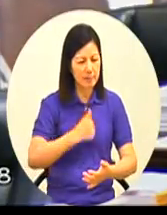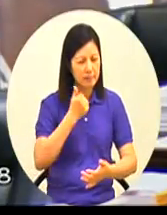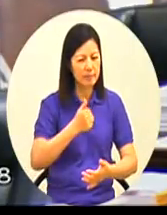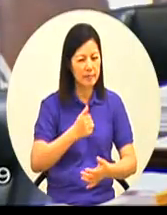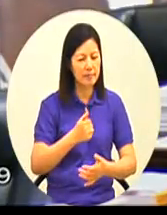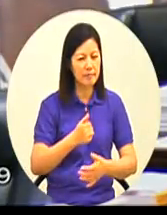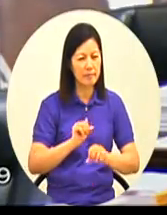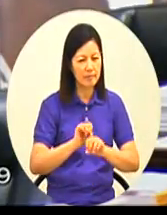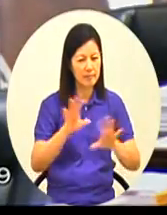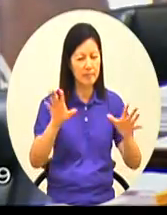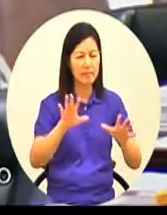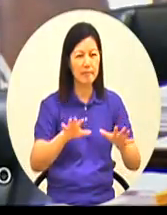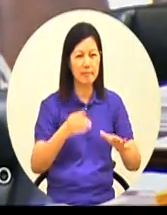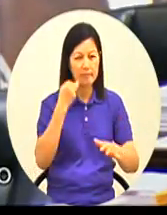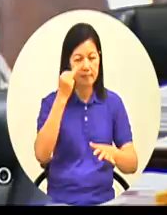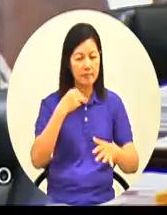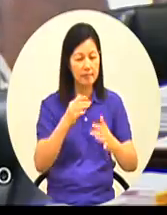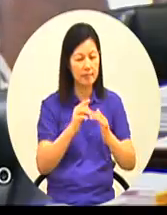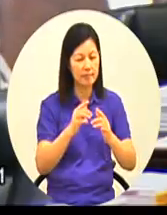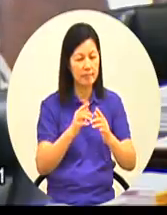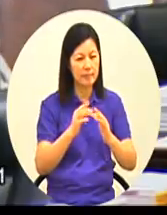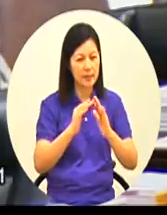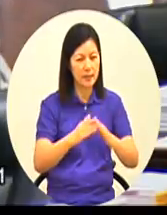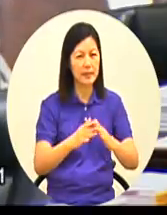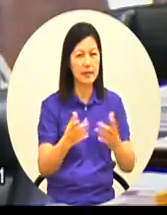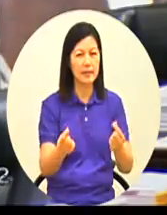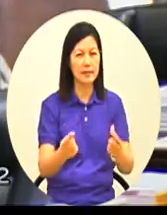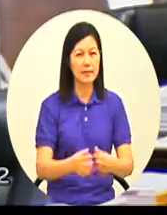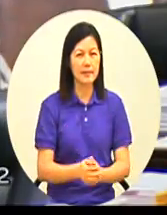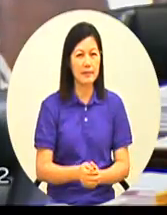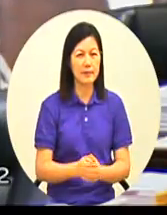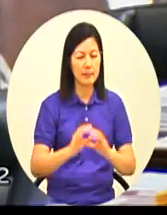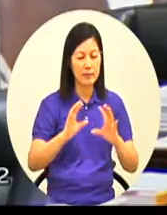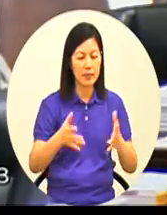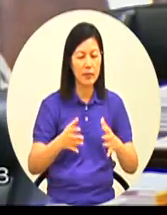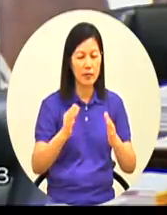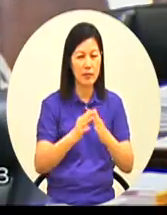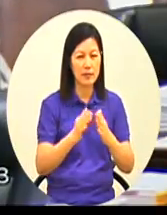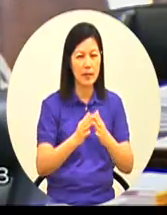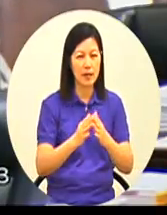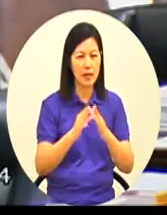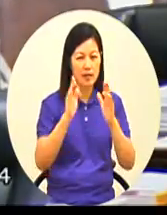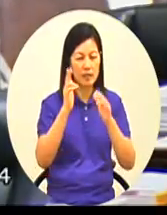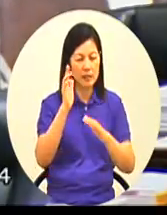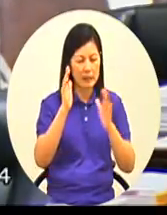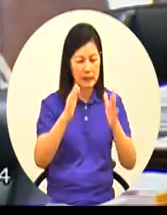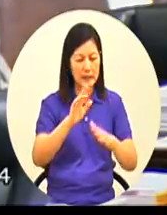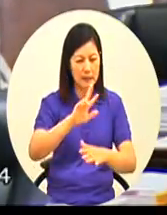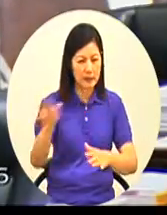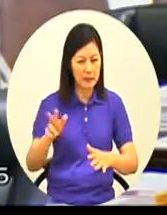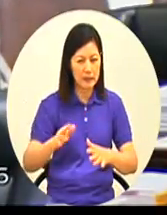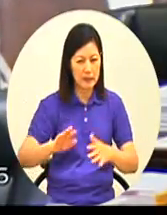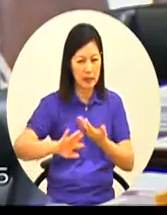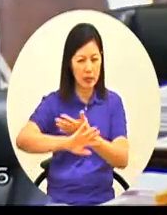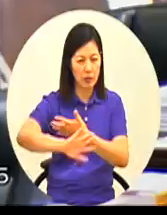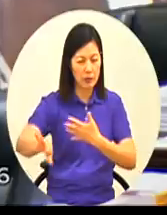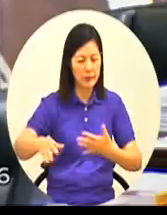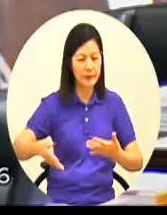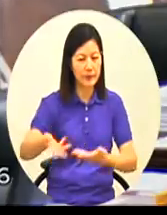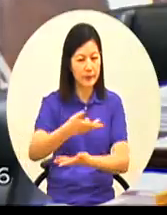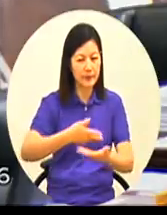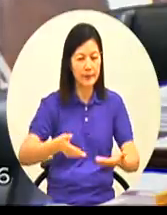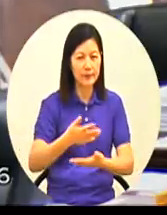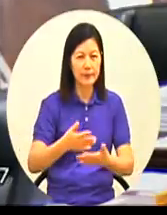市。有没有国家的什么国家正式的外交已经不重要，都可以透过实质上的外交。所以说我认为秘书